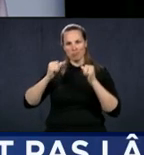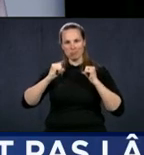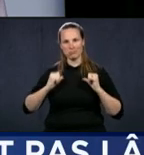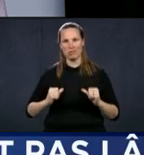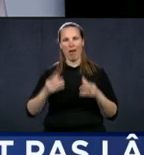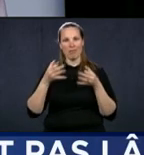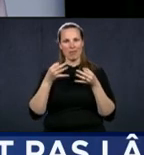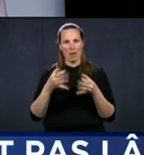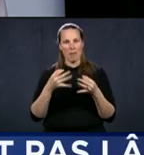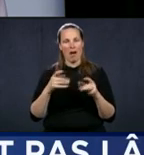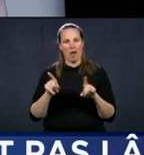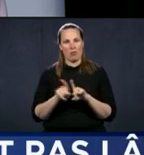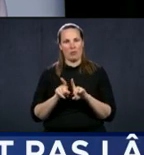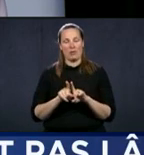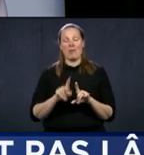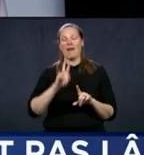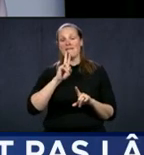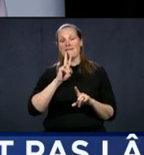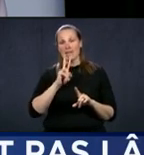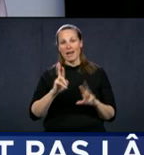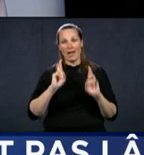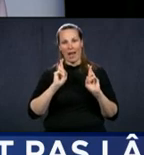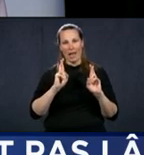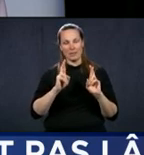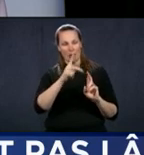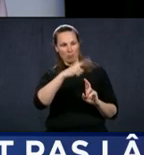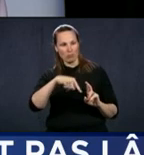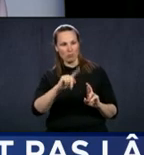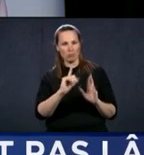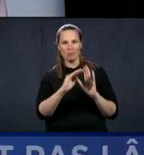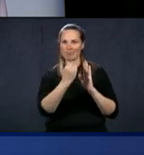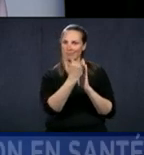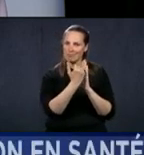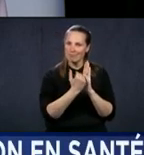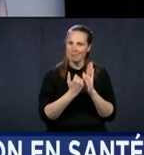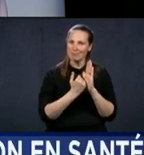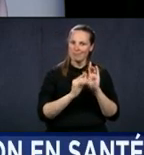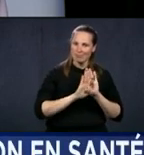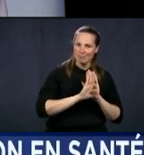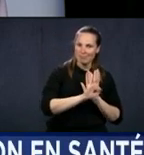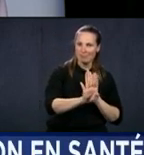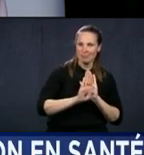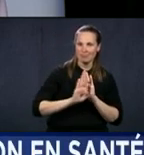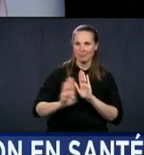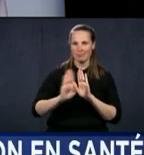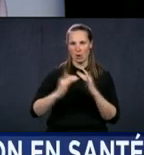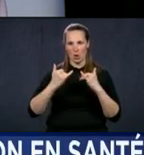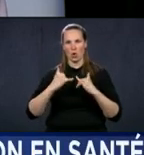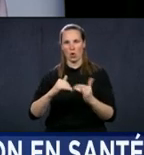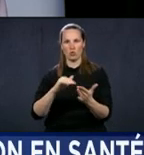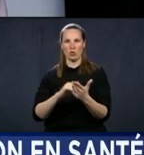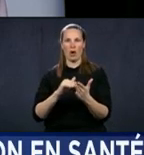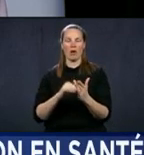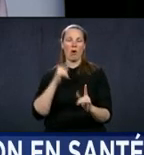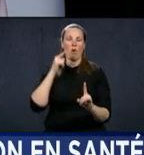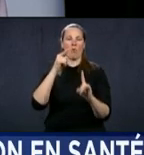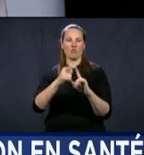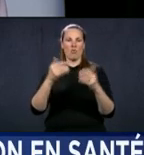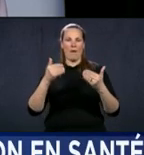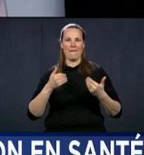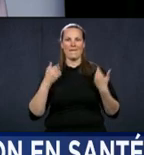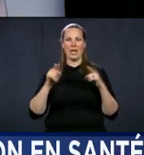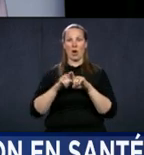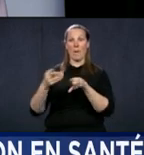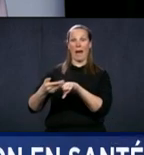moins, à ce que les gens néanmoins continuent de se conformer aux directives, entre autres de distanciation, pour qu'on puisse tous retrouver une vie aussi normale que